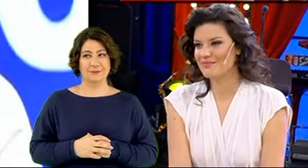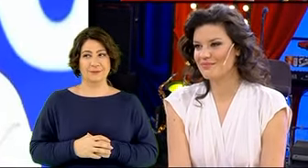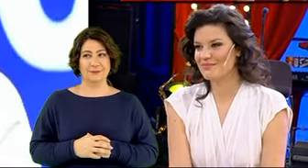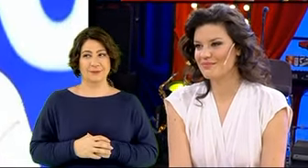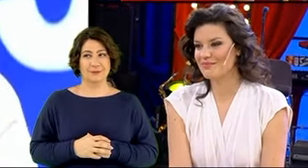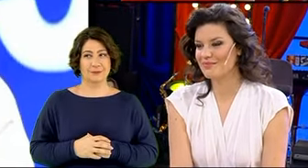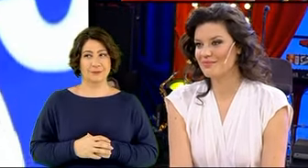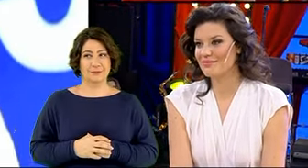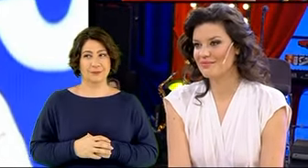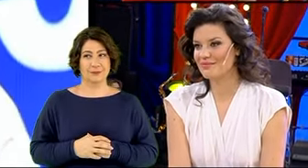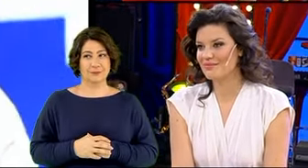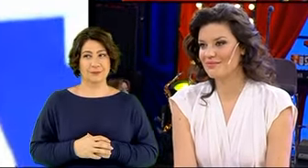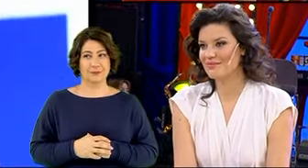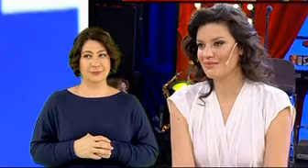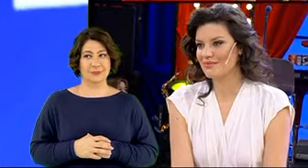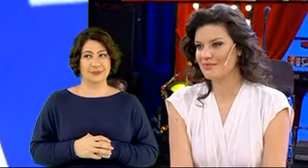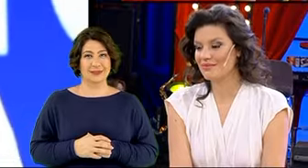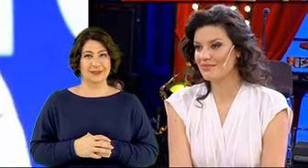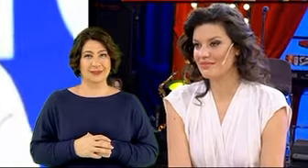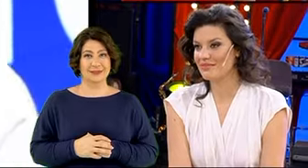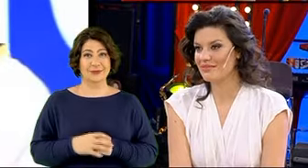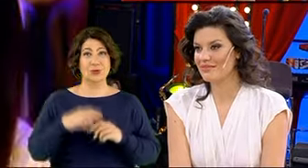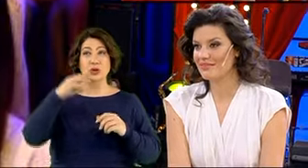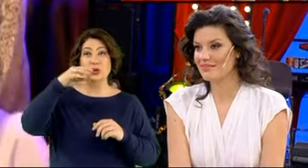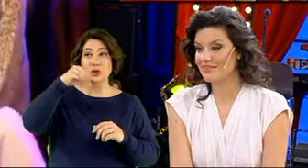Top bırak. Top top al. Bırak.